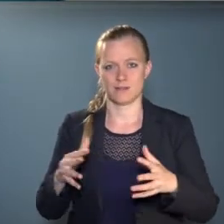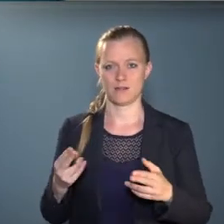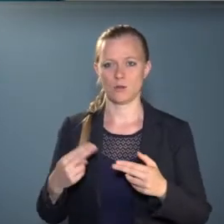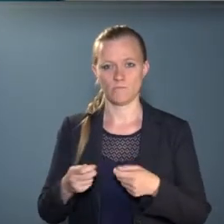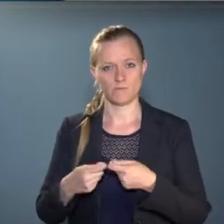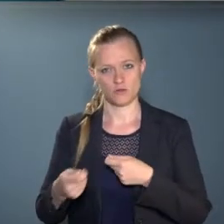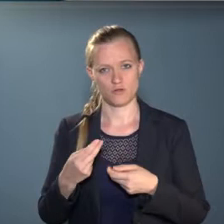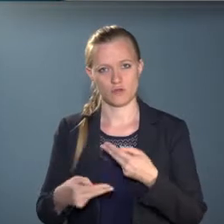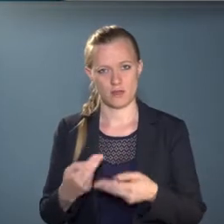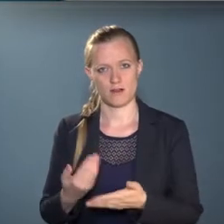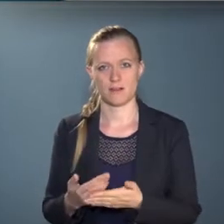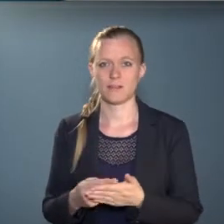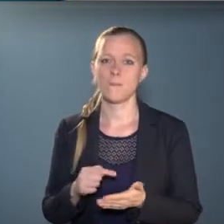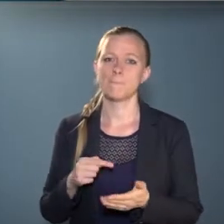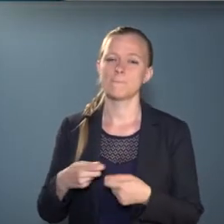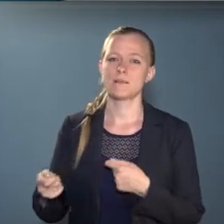ennek